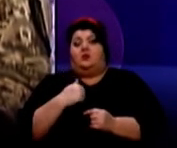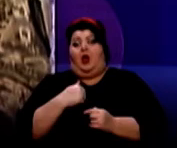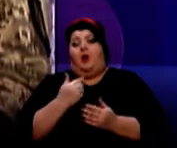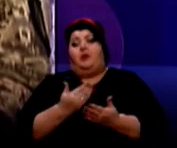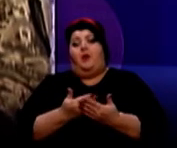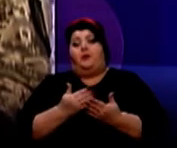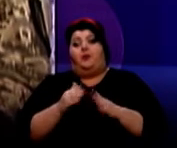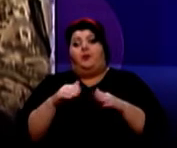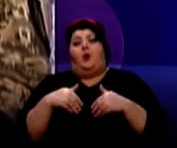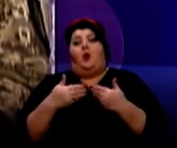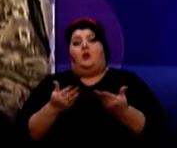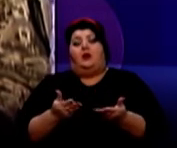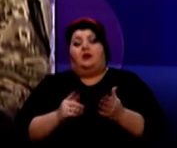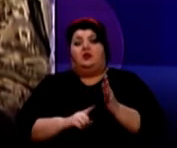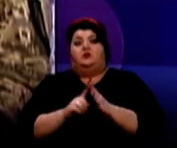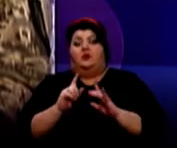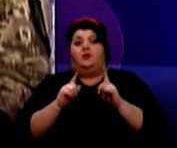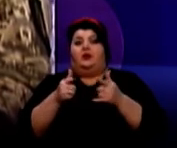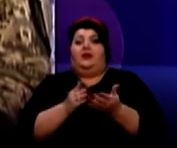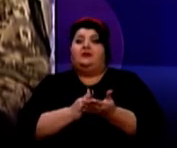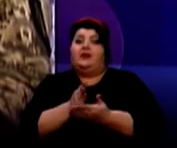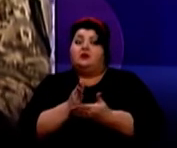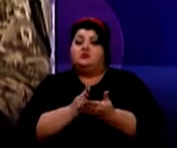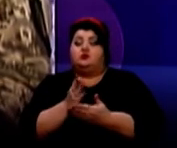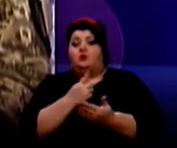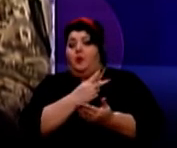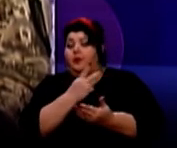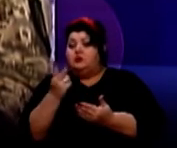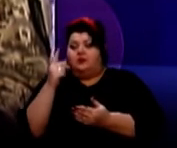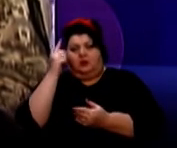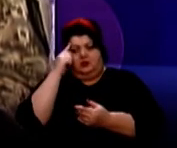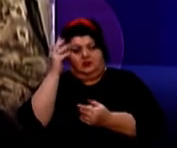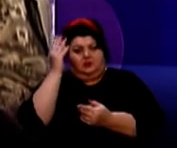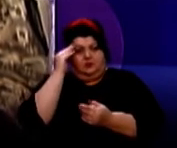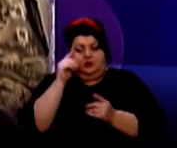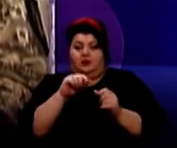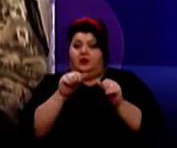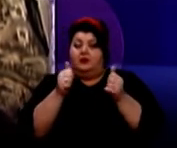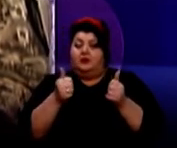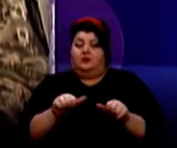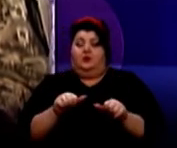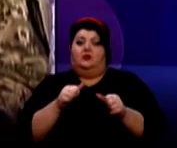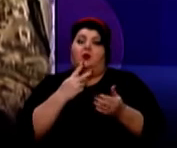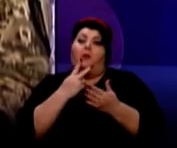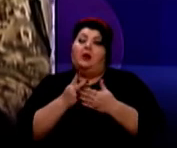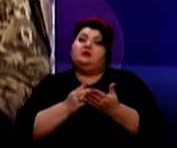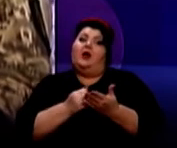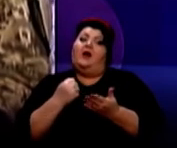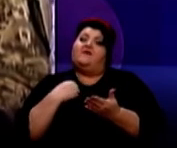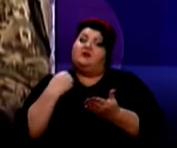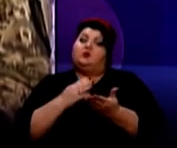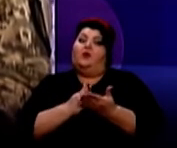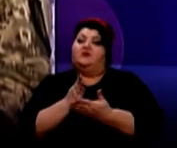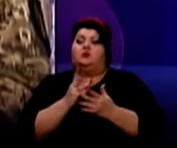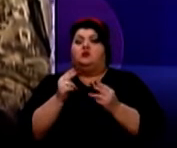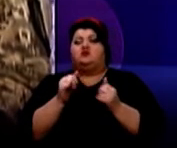порадив спочатку піти на строкову службу, подивитися, сформувати своє бачення військової служби, чи підходить,